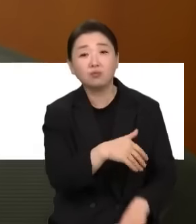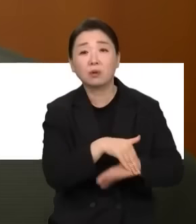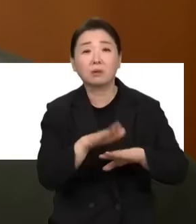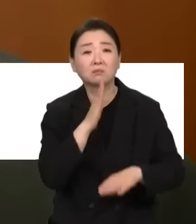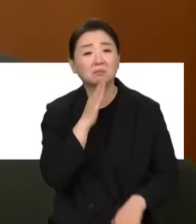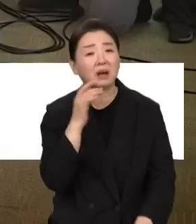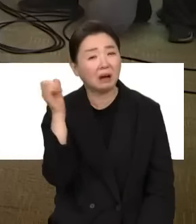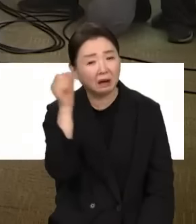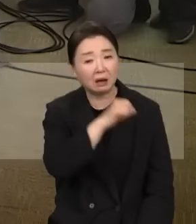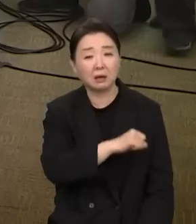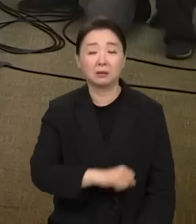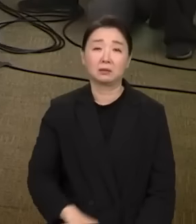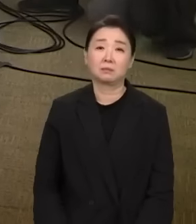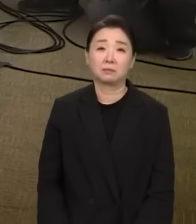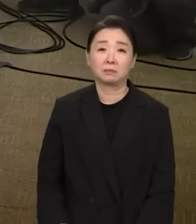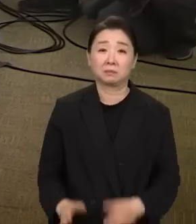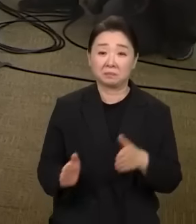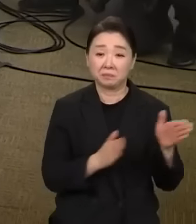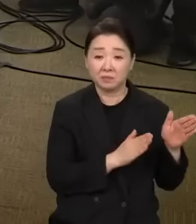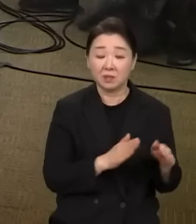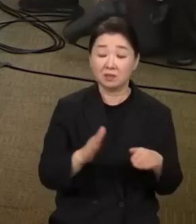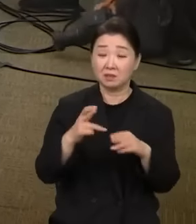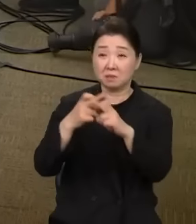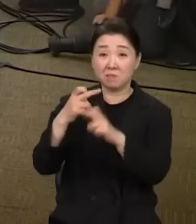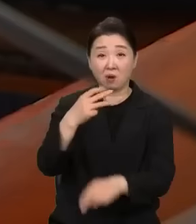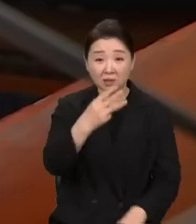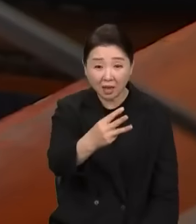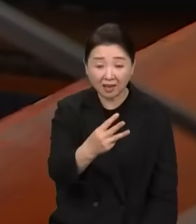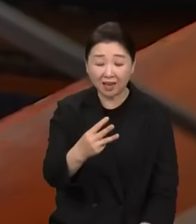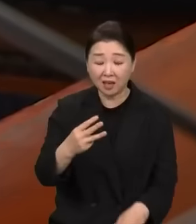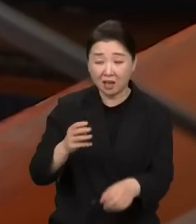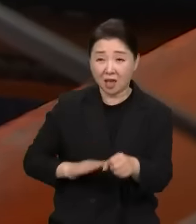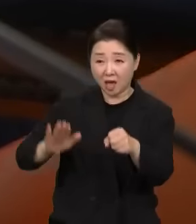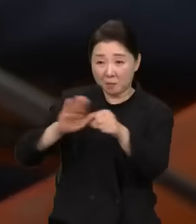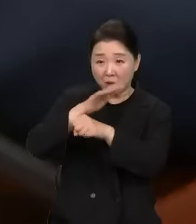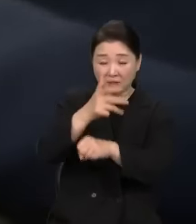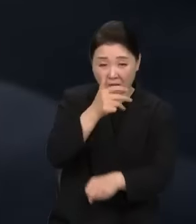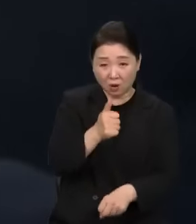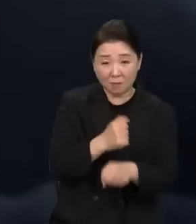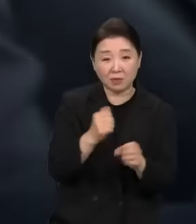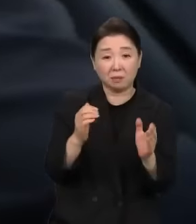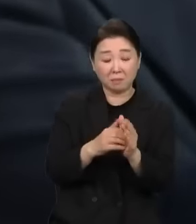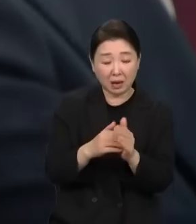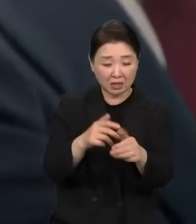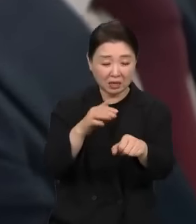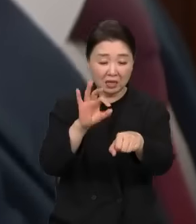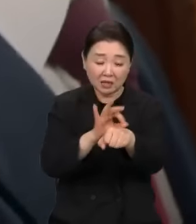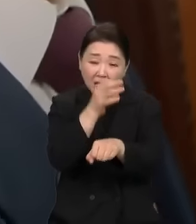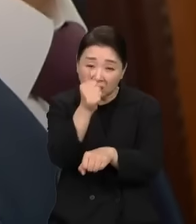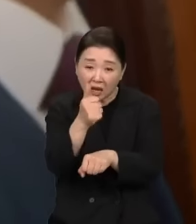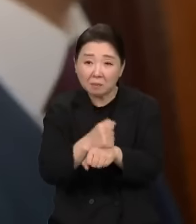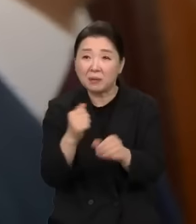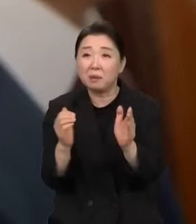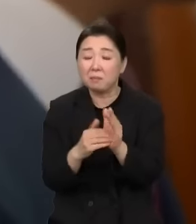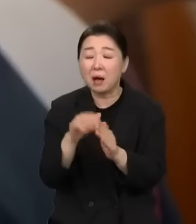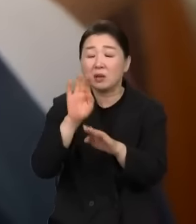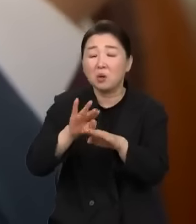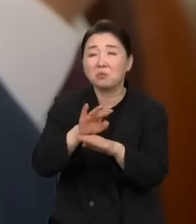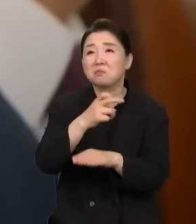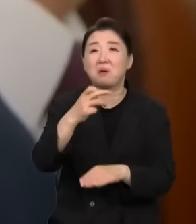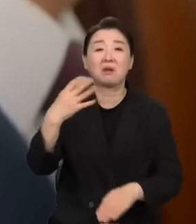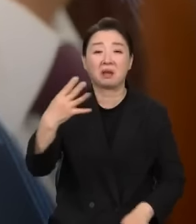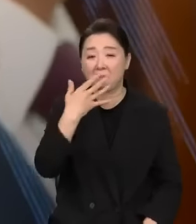그러니까요. 별 3개인 현재 해병 사령관부터 만든 뒤 대장으로 바뀌면 노려볼 수 있다는 뜻으로